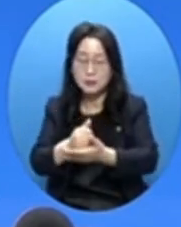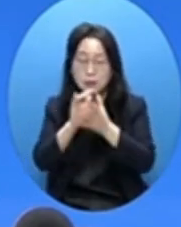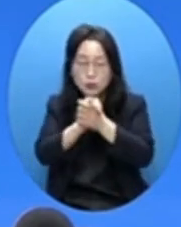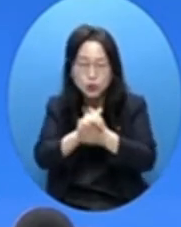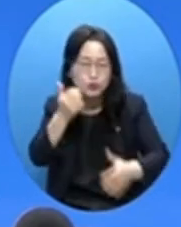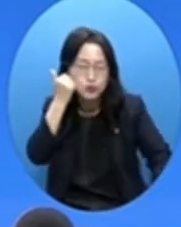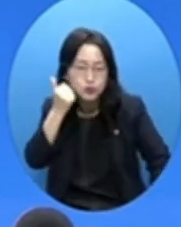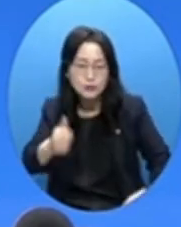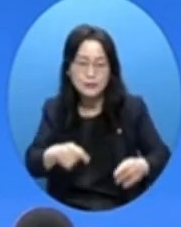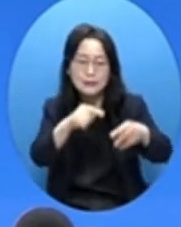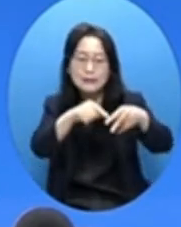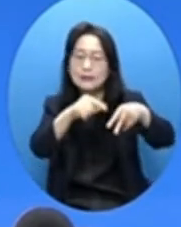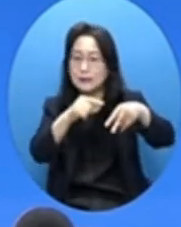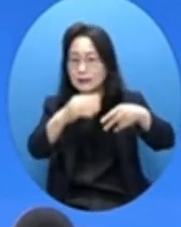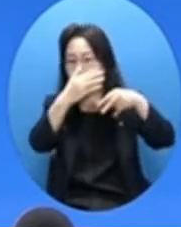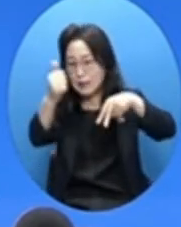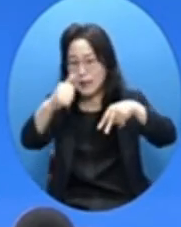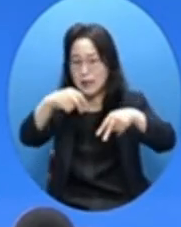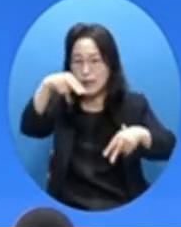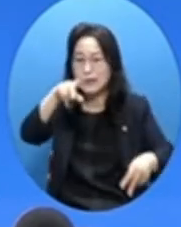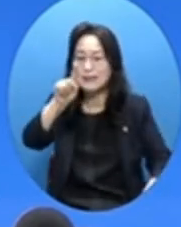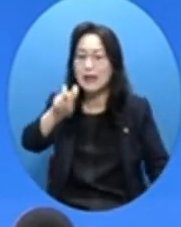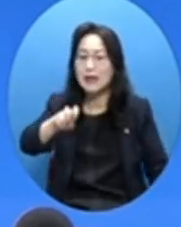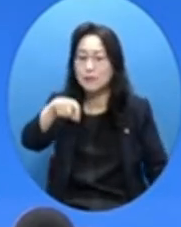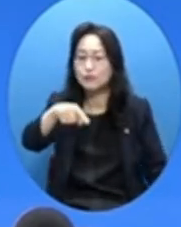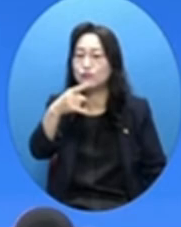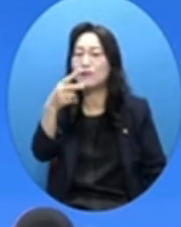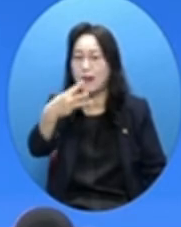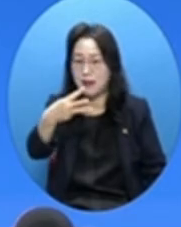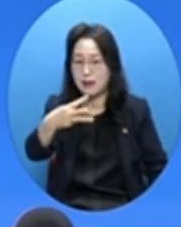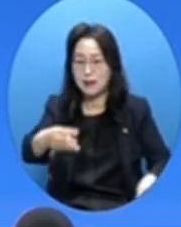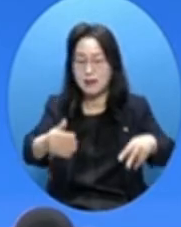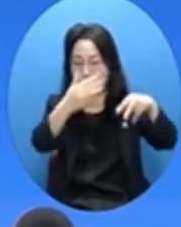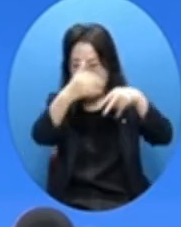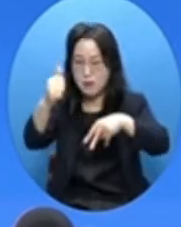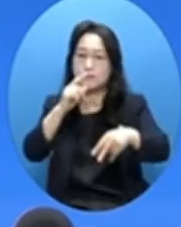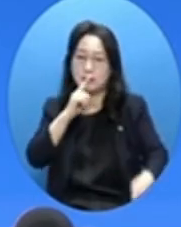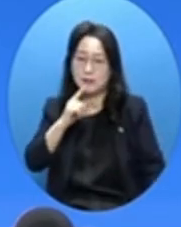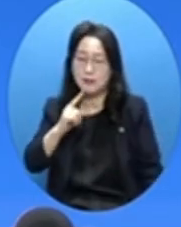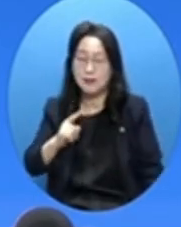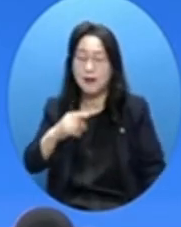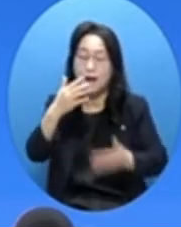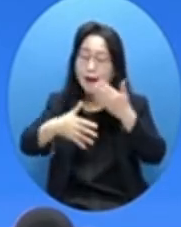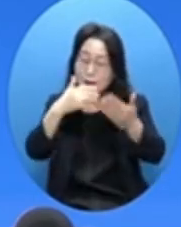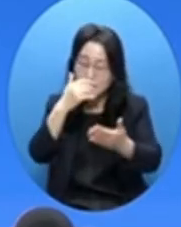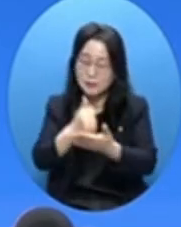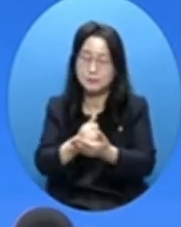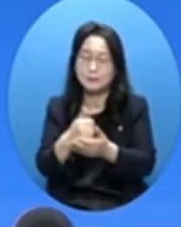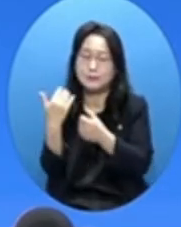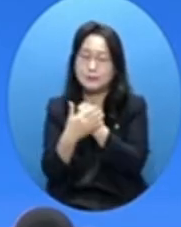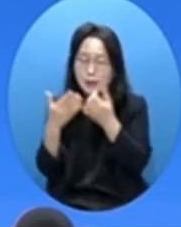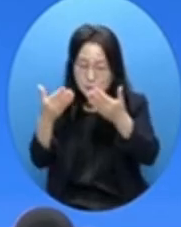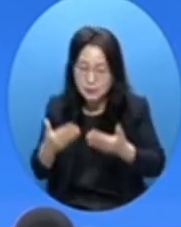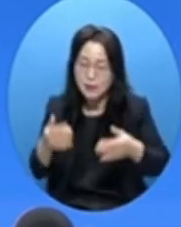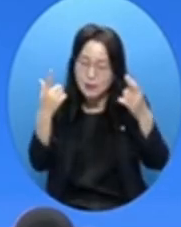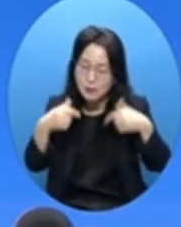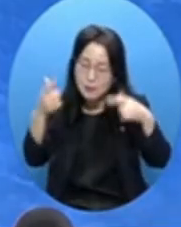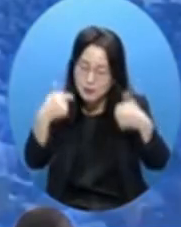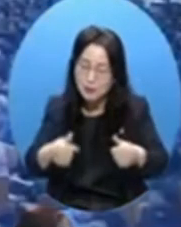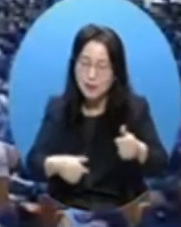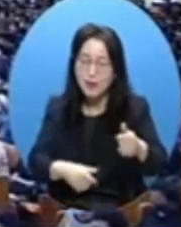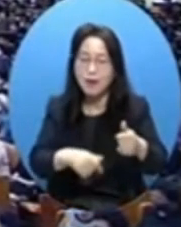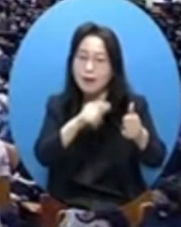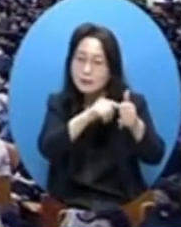3회 라고 하는 희망의 등불을 것입니다 3회를 한번에 까 내 날마다 그 믿음이 아름답게